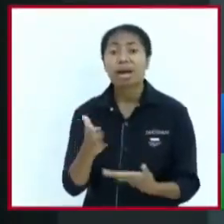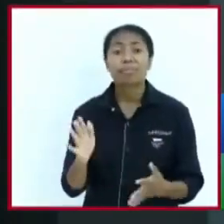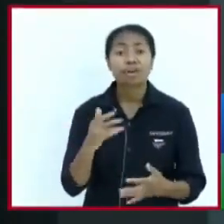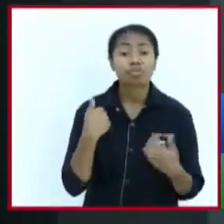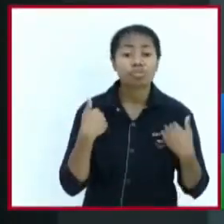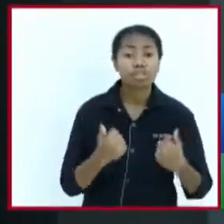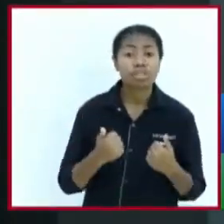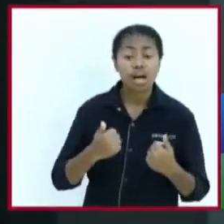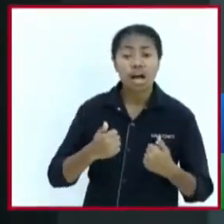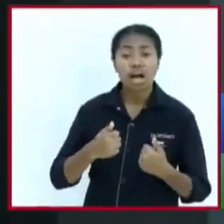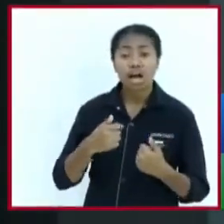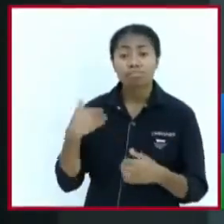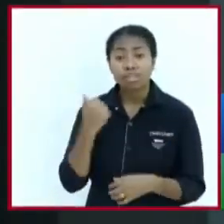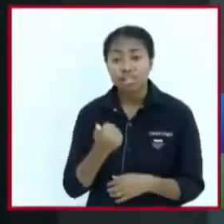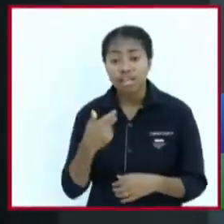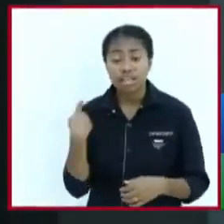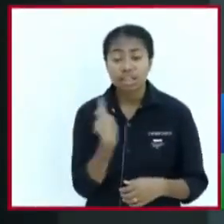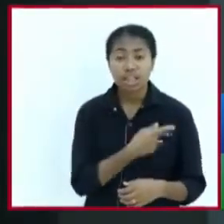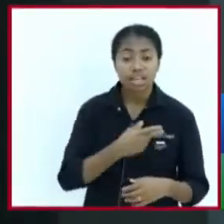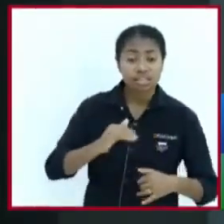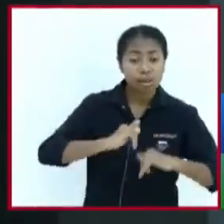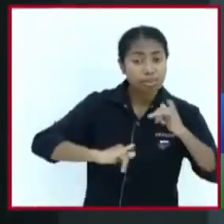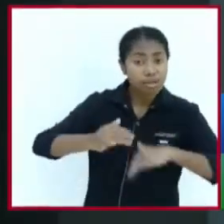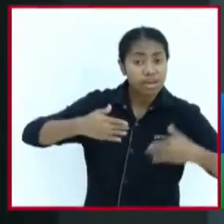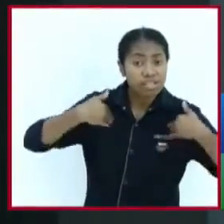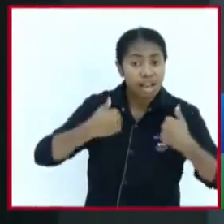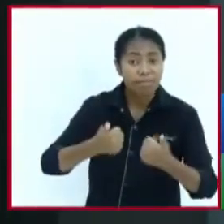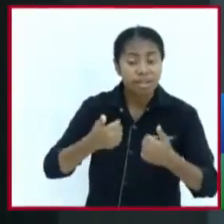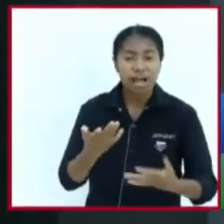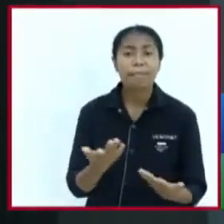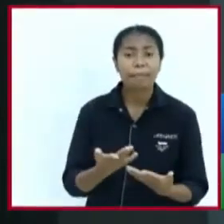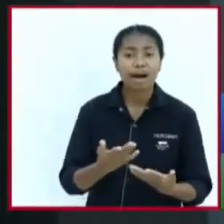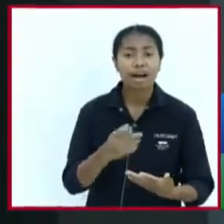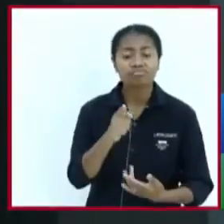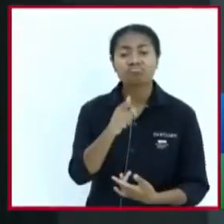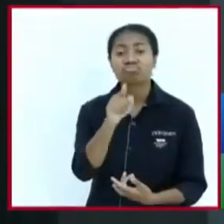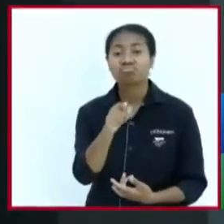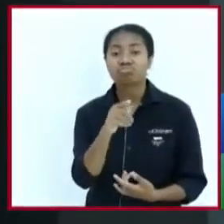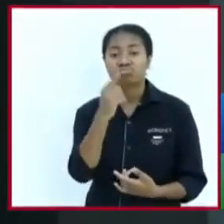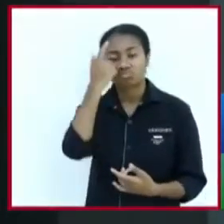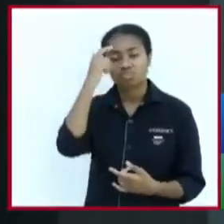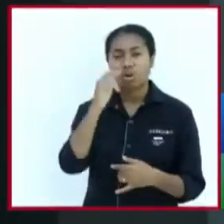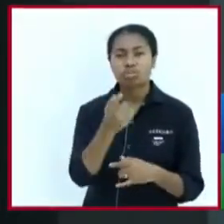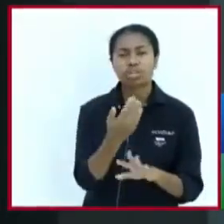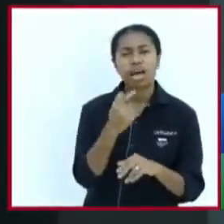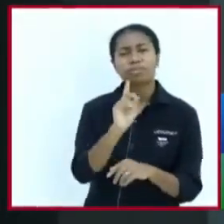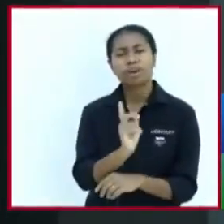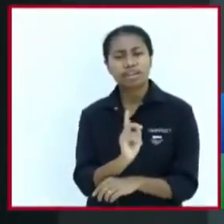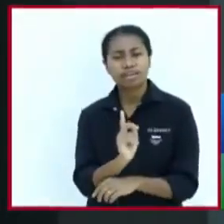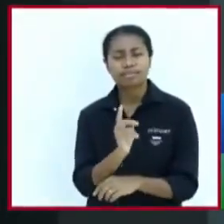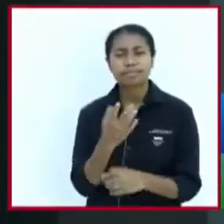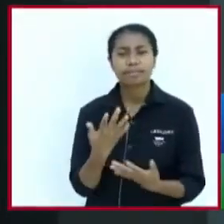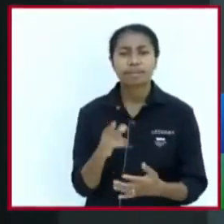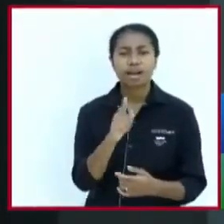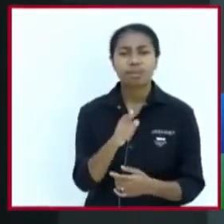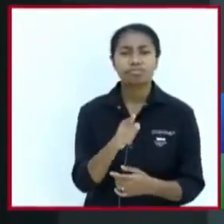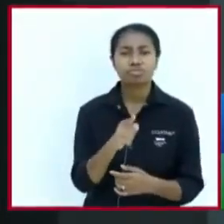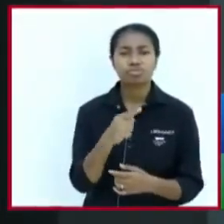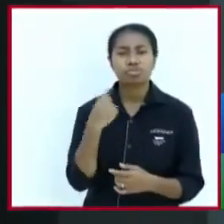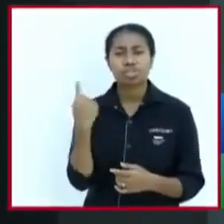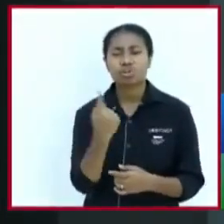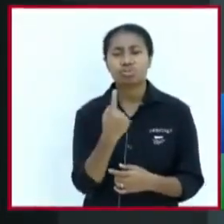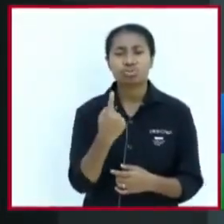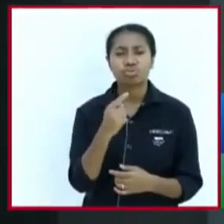selop kamu sudah baik tapi harus sebaik Apakah Dari mana kamu tahu kebaikanmu memadai Dari mana kamu tahu bos